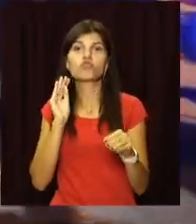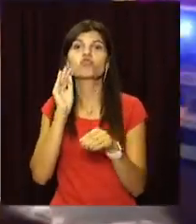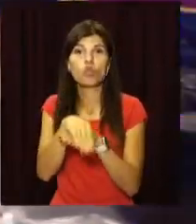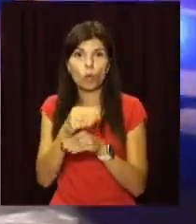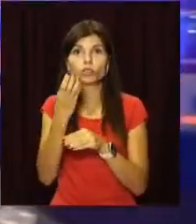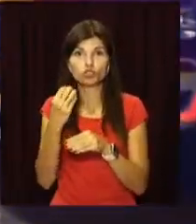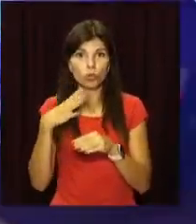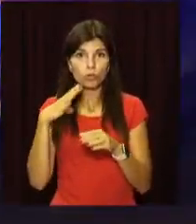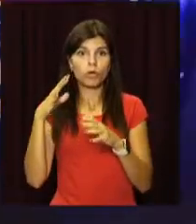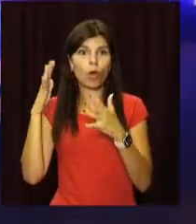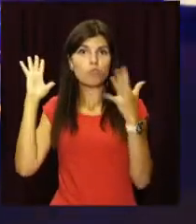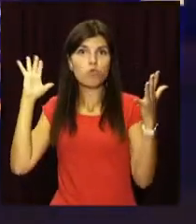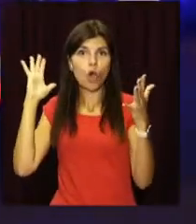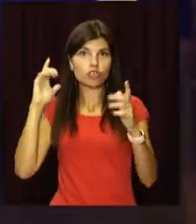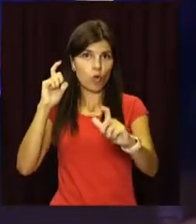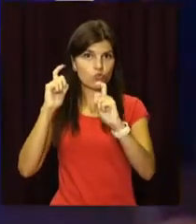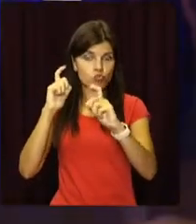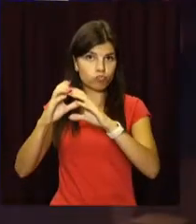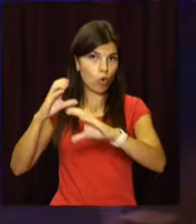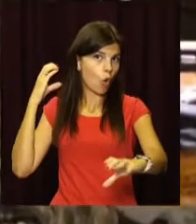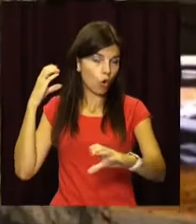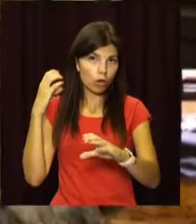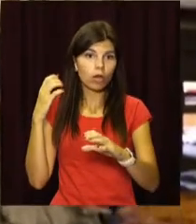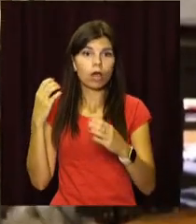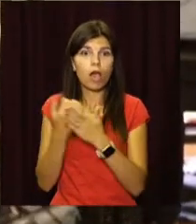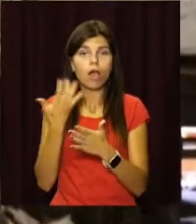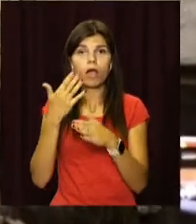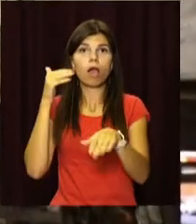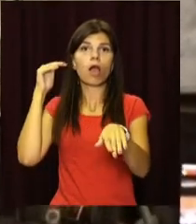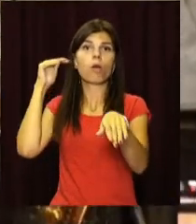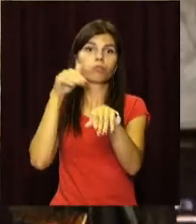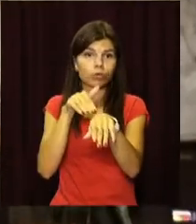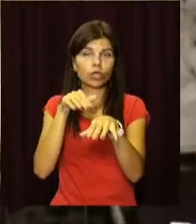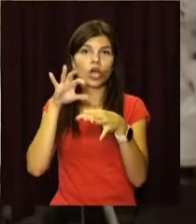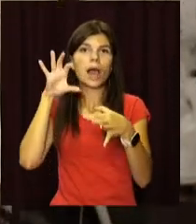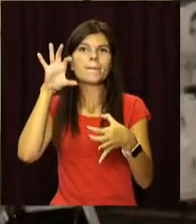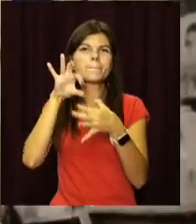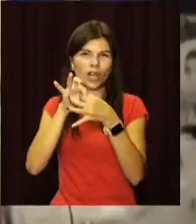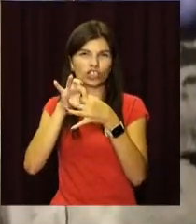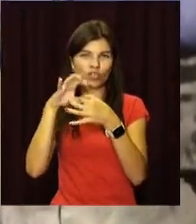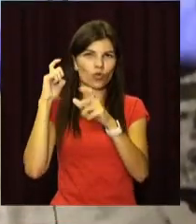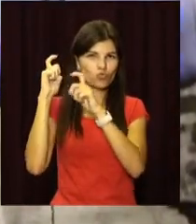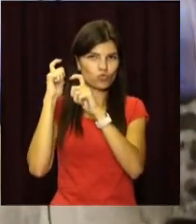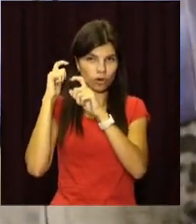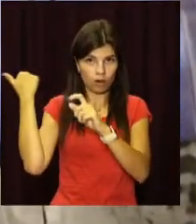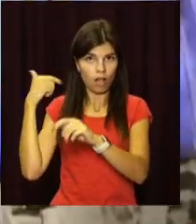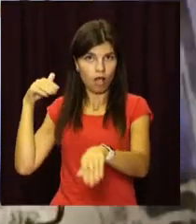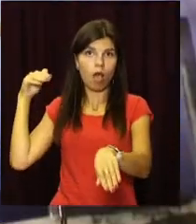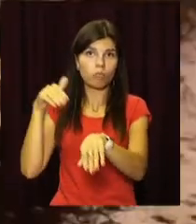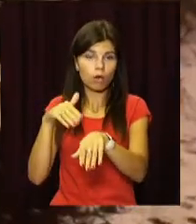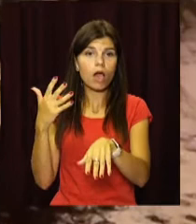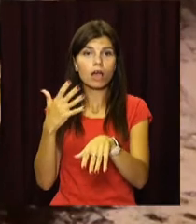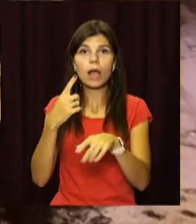один великогабаритний транспортний засіб. Він зіткнувся з причепом автівки, яка рухалася попереду. У подальшому